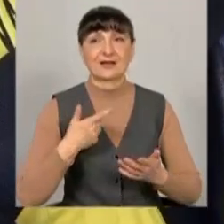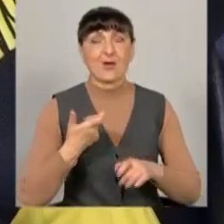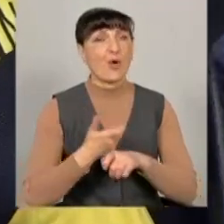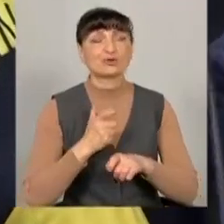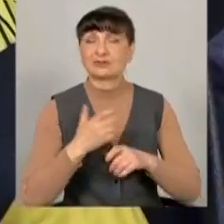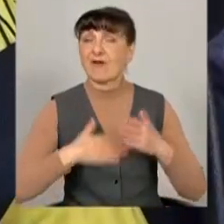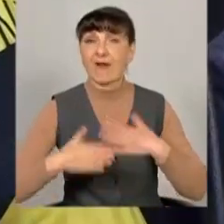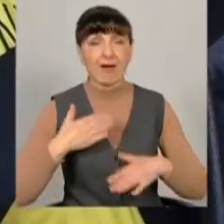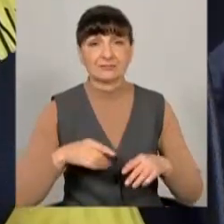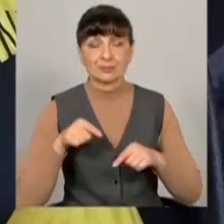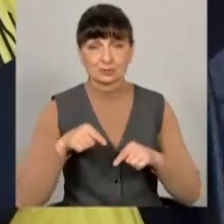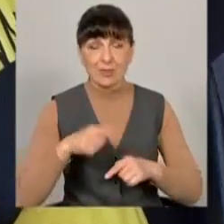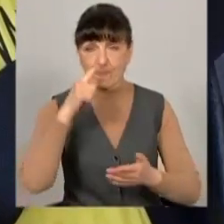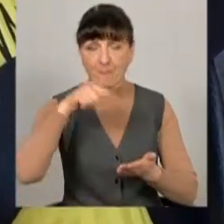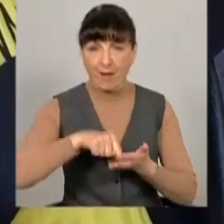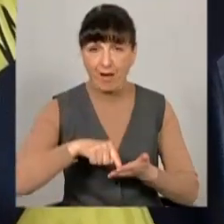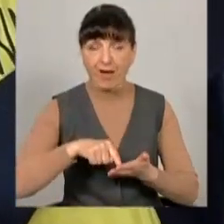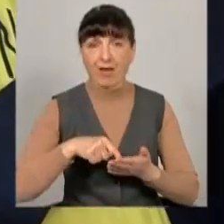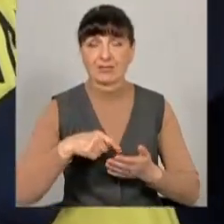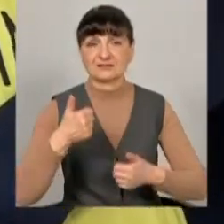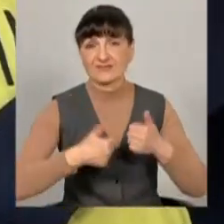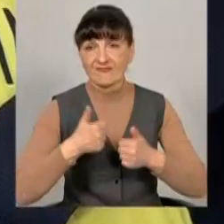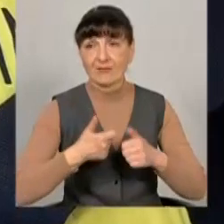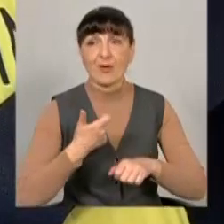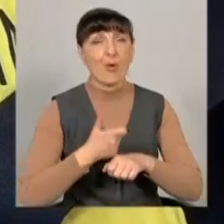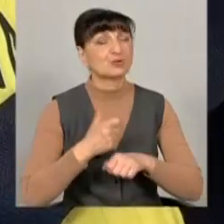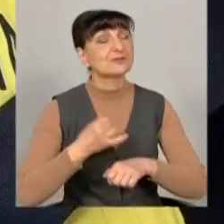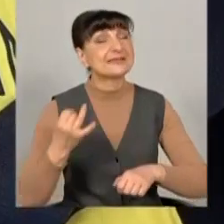очень рад, что я сюда попал. Это очень